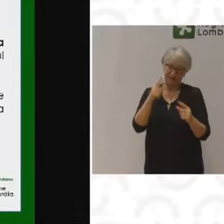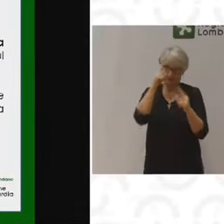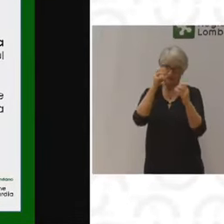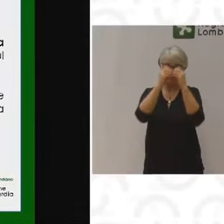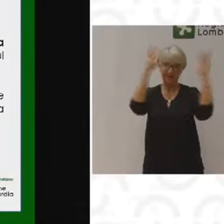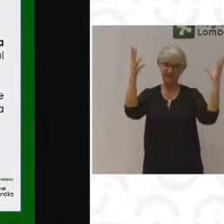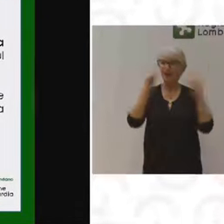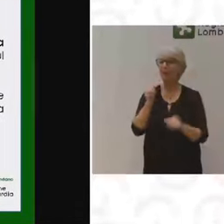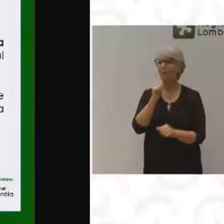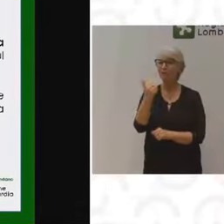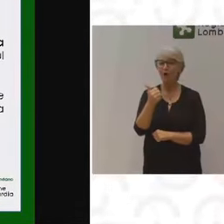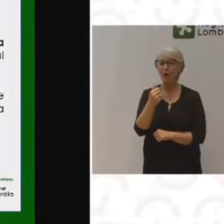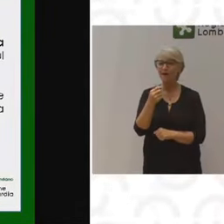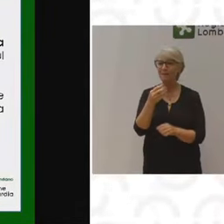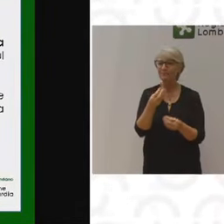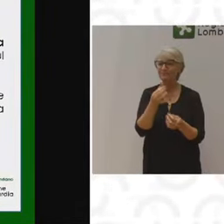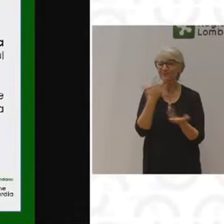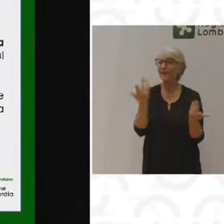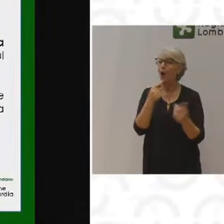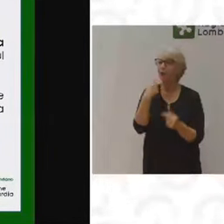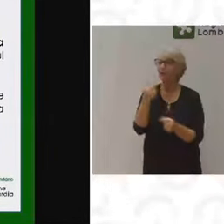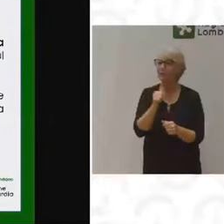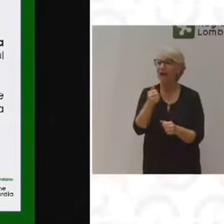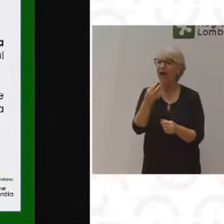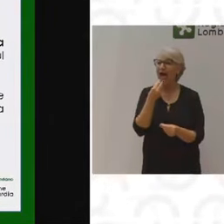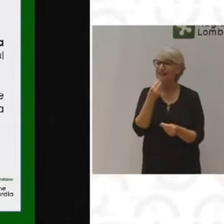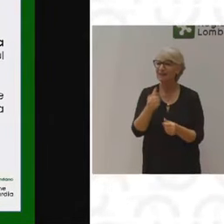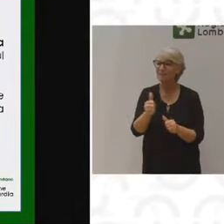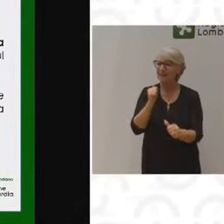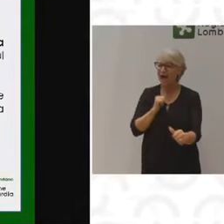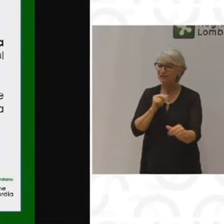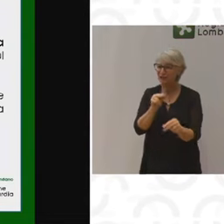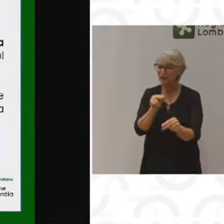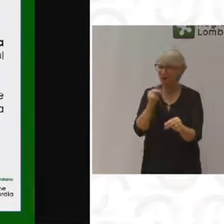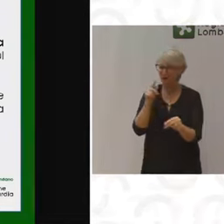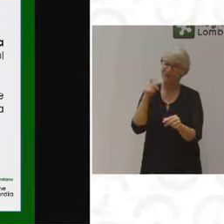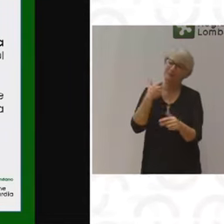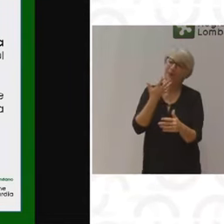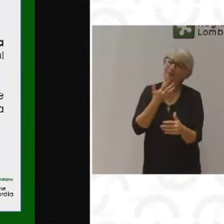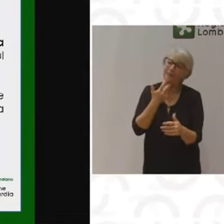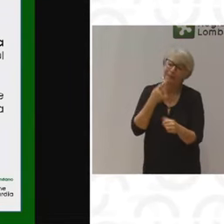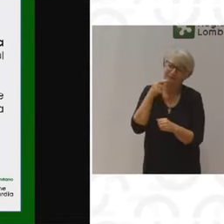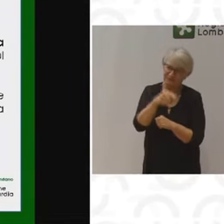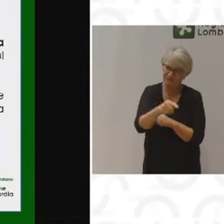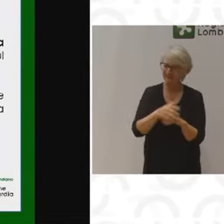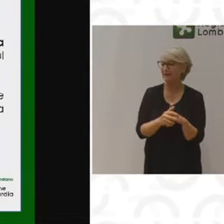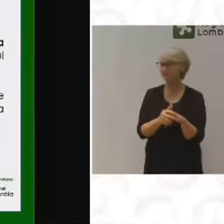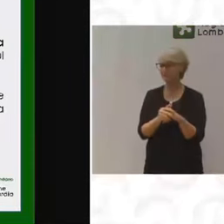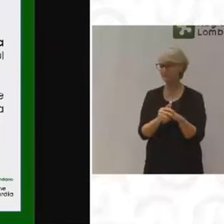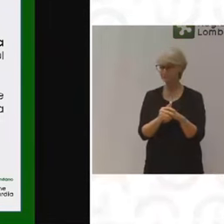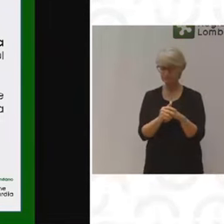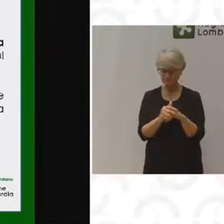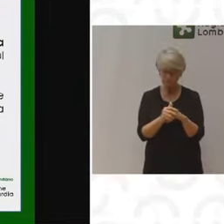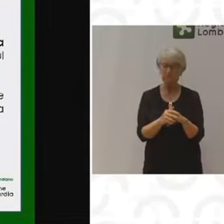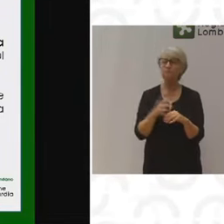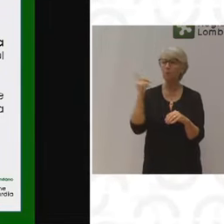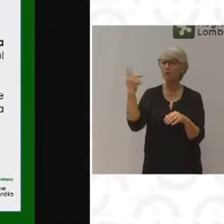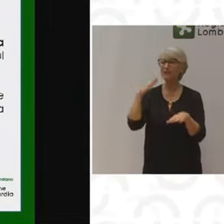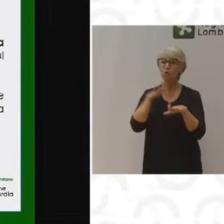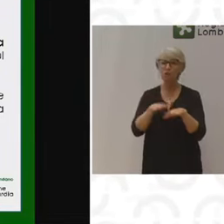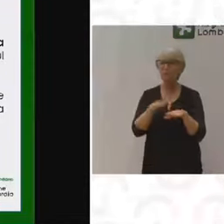questo antipasto. Lo scopo è la concretezza, la testimonianza, fare vedere che oggi si può in Lombardia fare dopo di noi, anzi ci sono